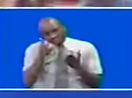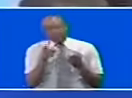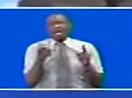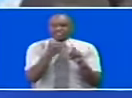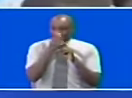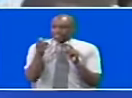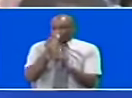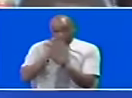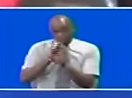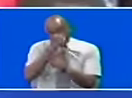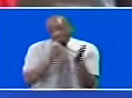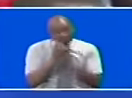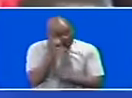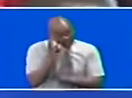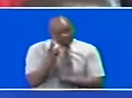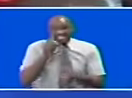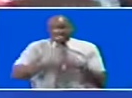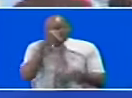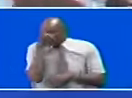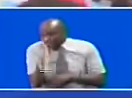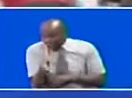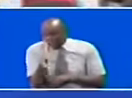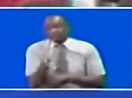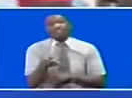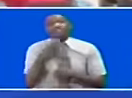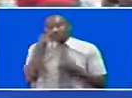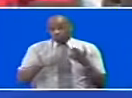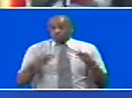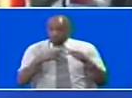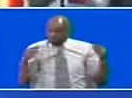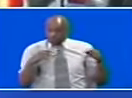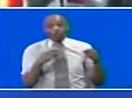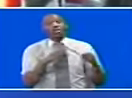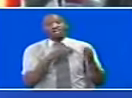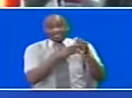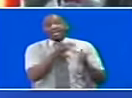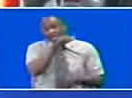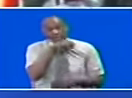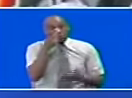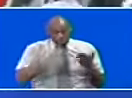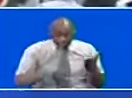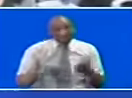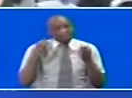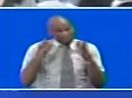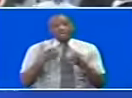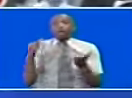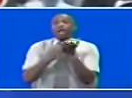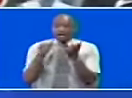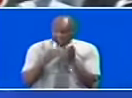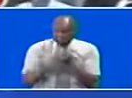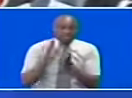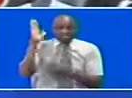mamlakani. Wakati huo, Ruto alifutilia mbali madai ya kiongozi wa upinzani Raila Odinga kwamba baadhi ya raia wa Uganda na Uhabeshi